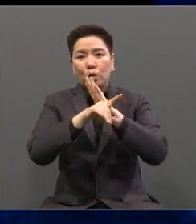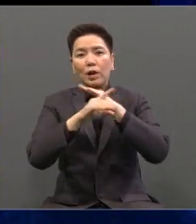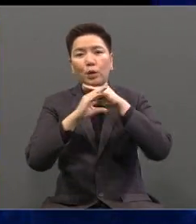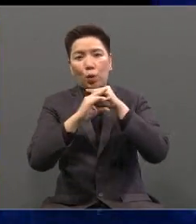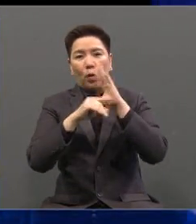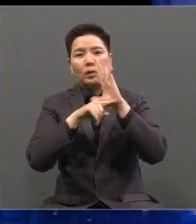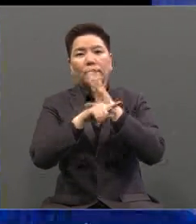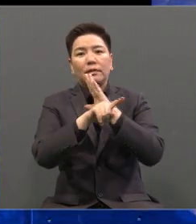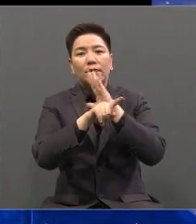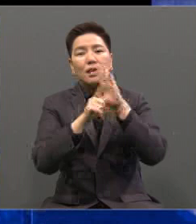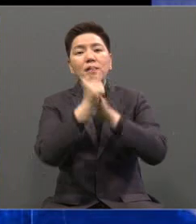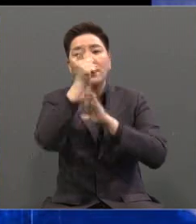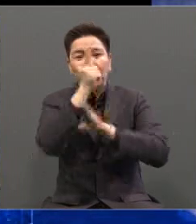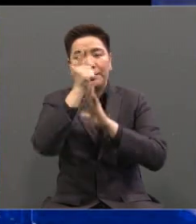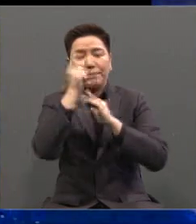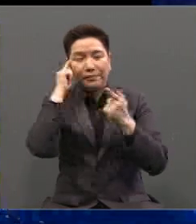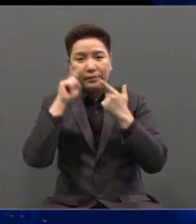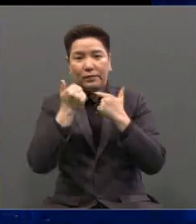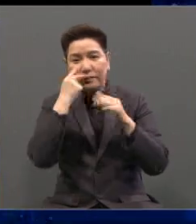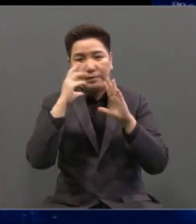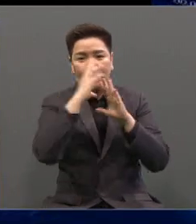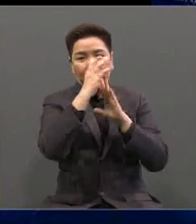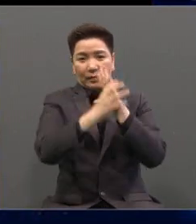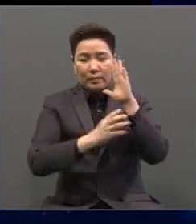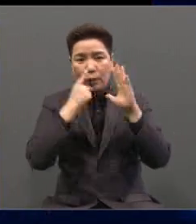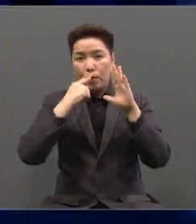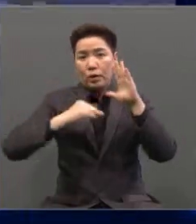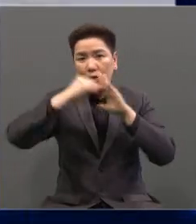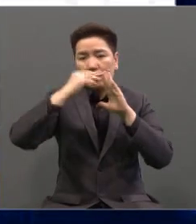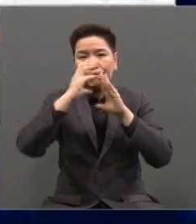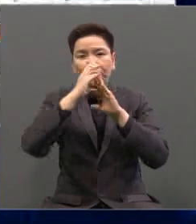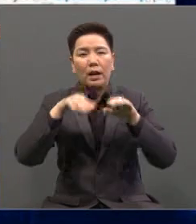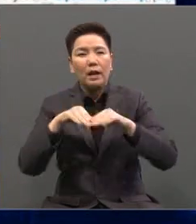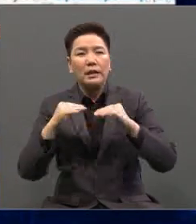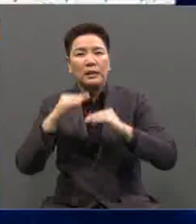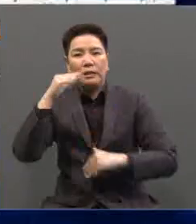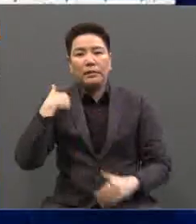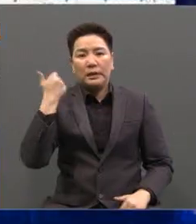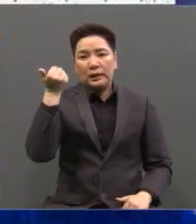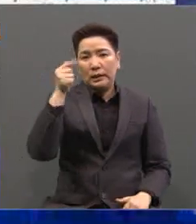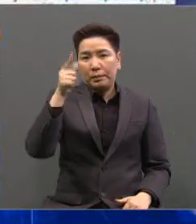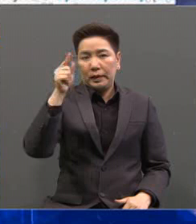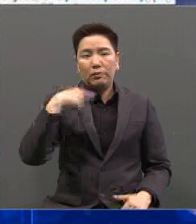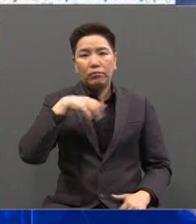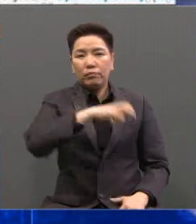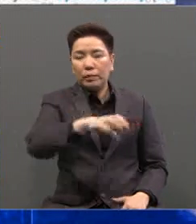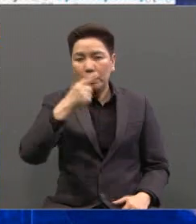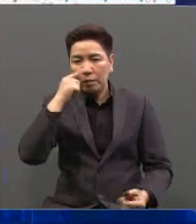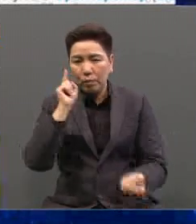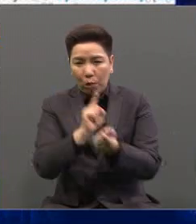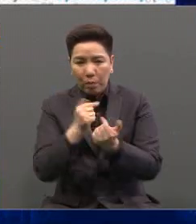ระยองและจังหวัดเลยครับไปดูรายภูมิภาคกันบ้างอย่างภาคเหนือเกินค่ามาตรฐาน 11พื้นที่นะคะตรวจวัด